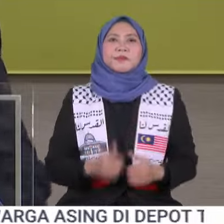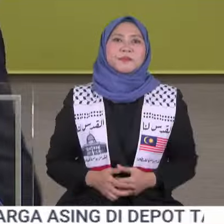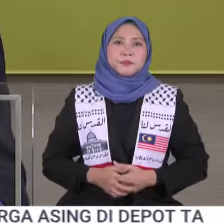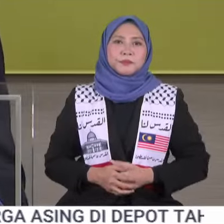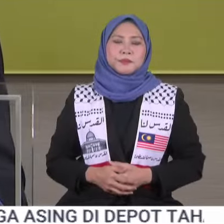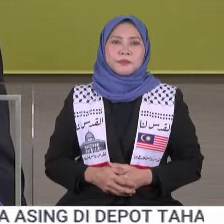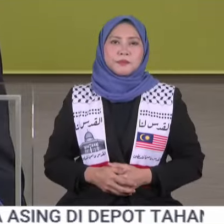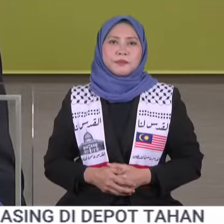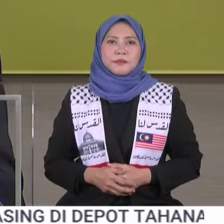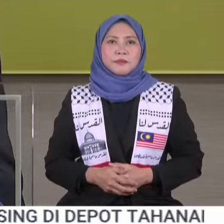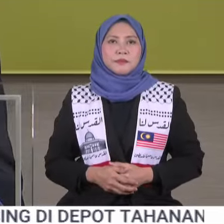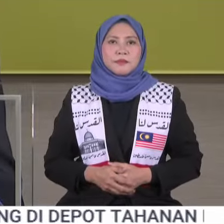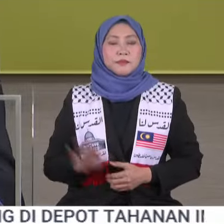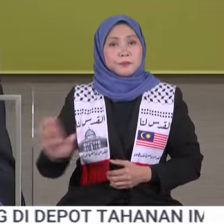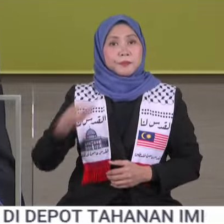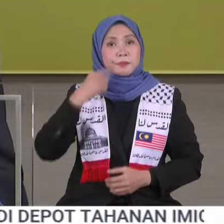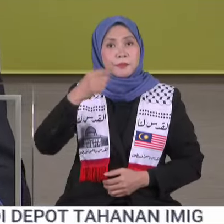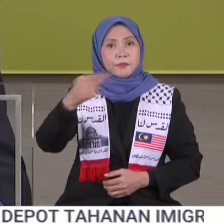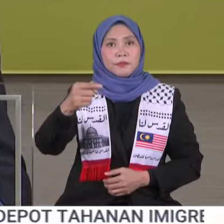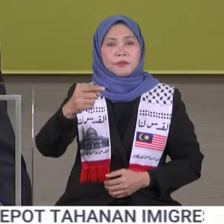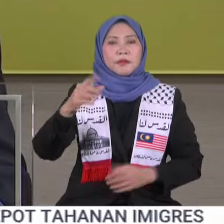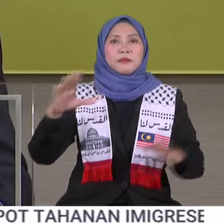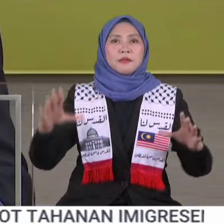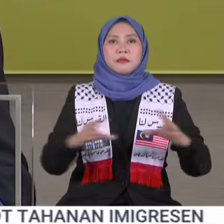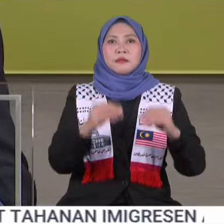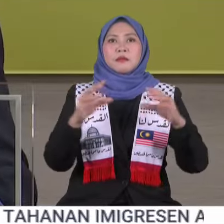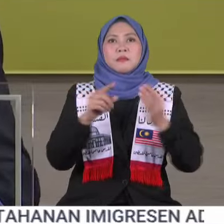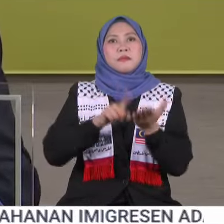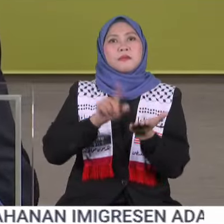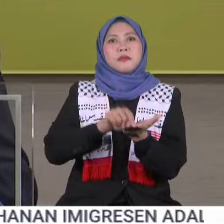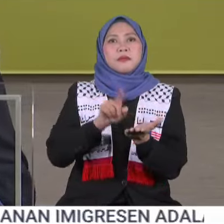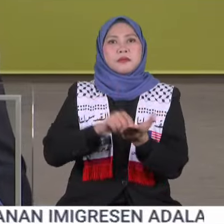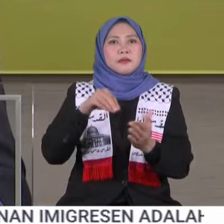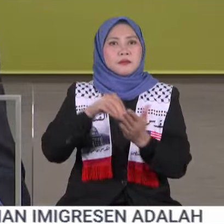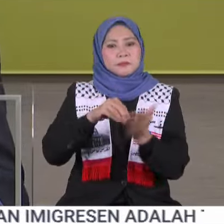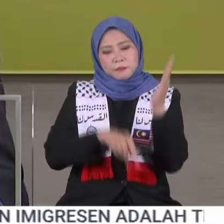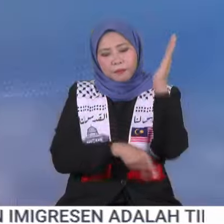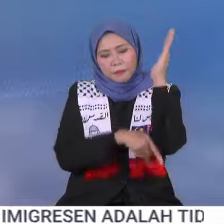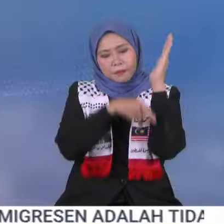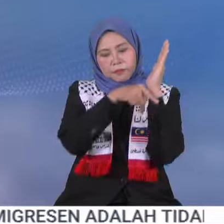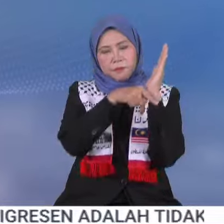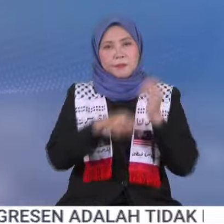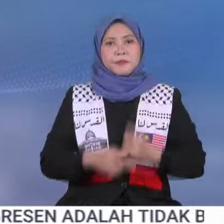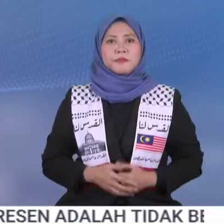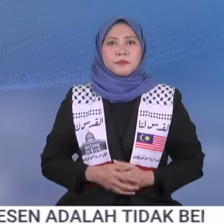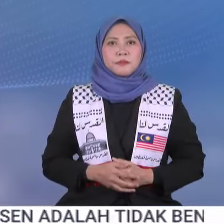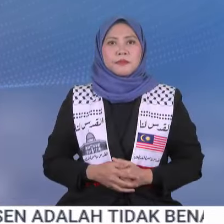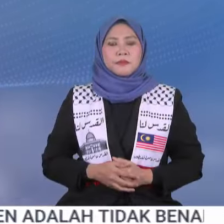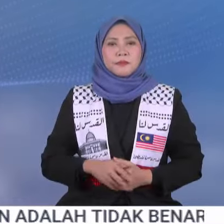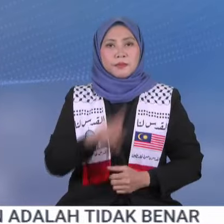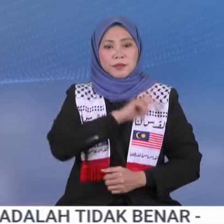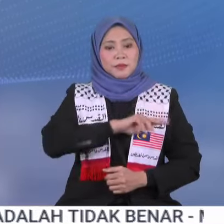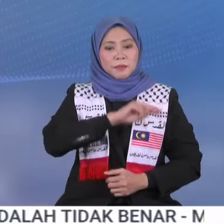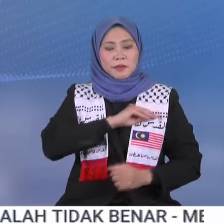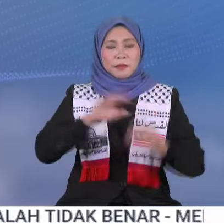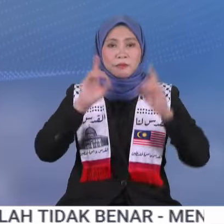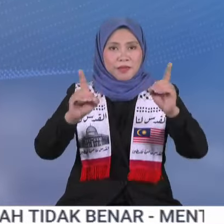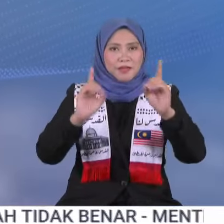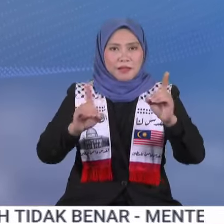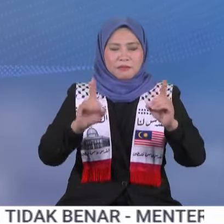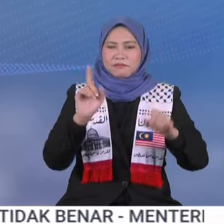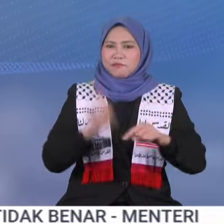rancangkan Beliau berkata demikian dalam sidang media di parlimen Kementerian Pendidikan tidak